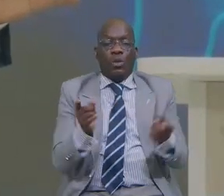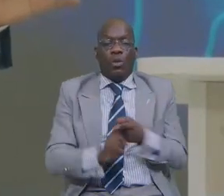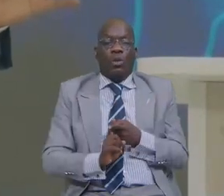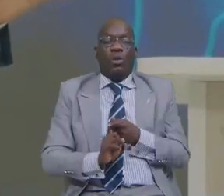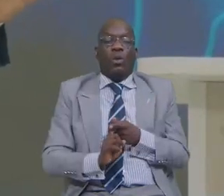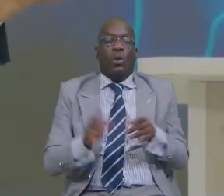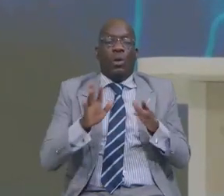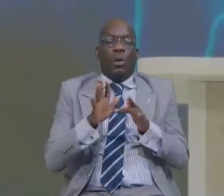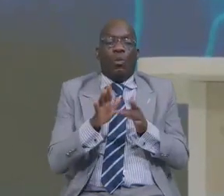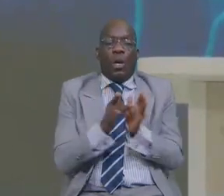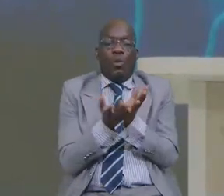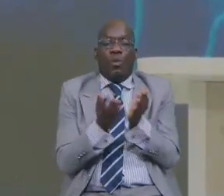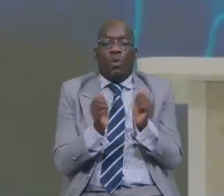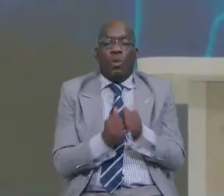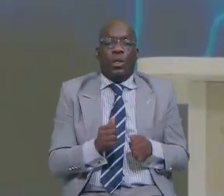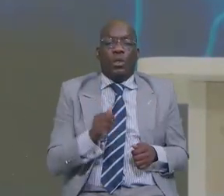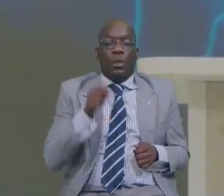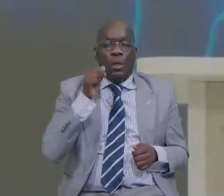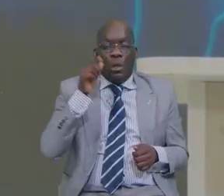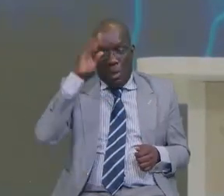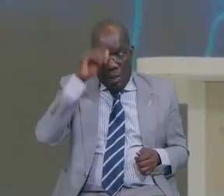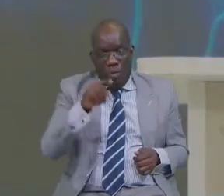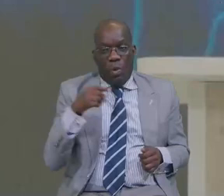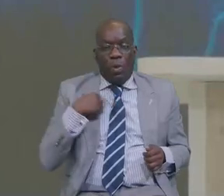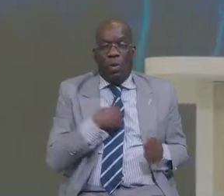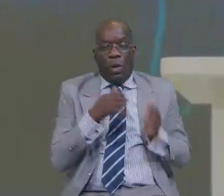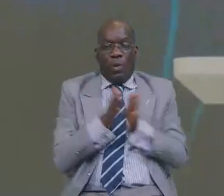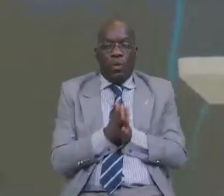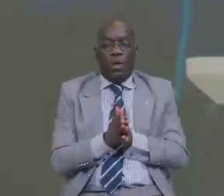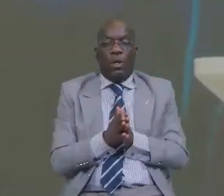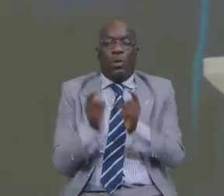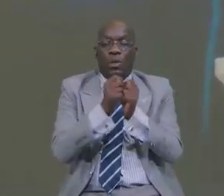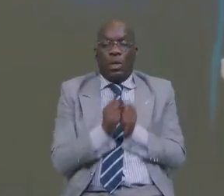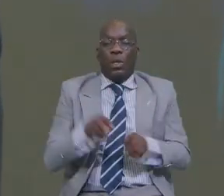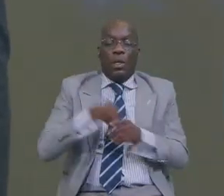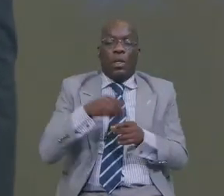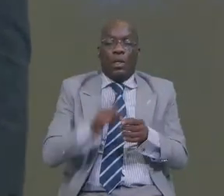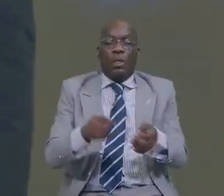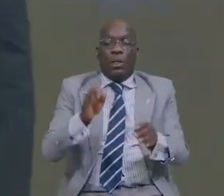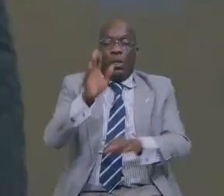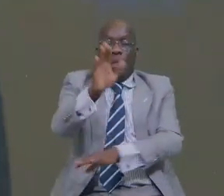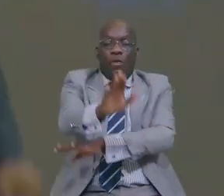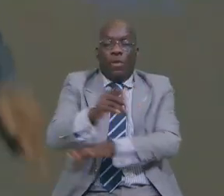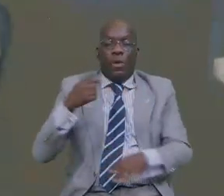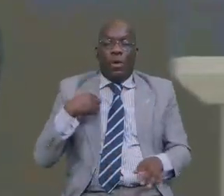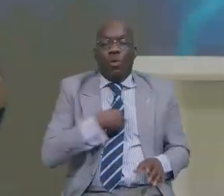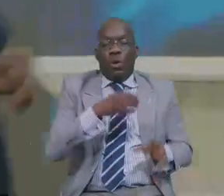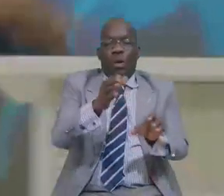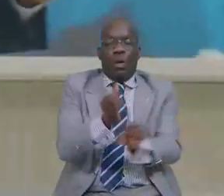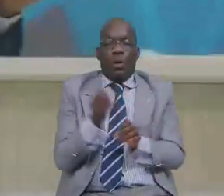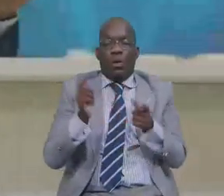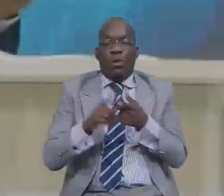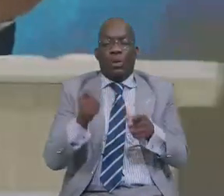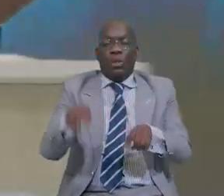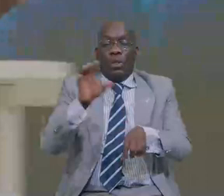lui. Et nous avons prié ensemble. Le soir, nous sommes allés à l'église. Et comme nous sommes allés